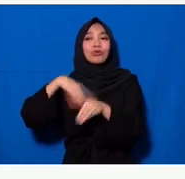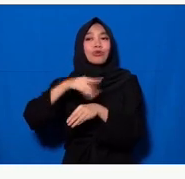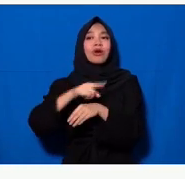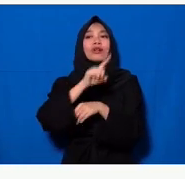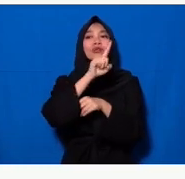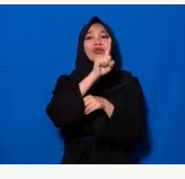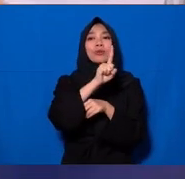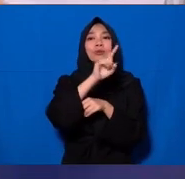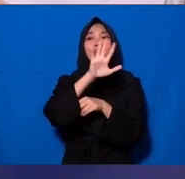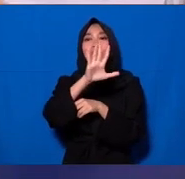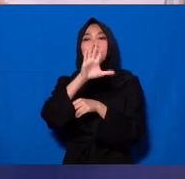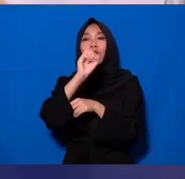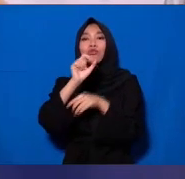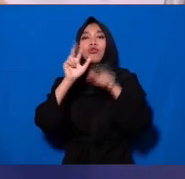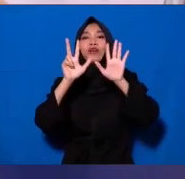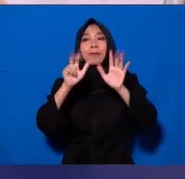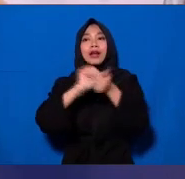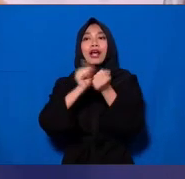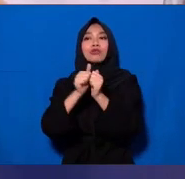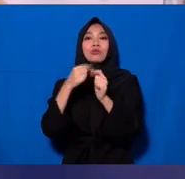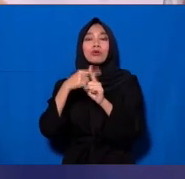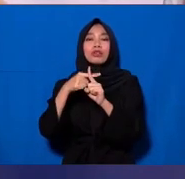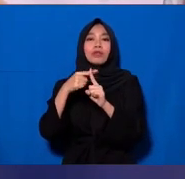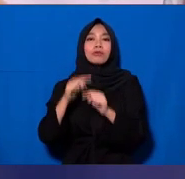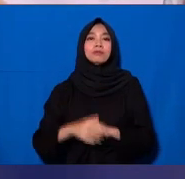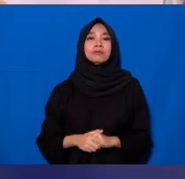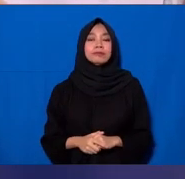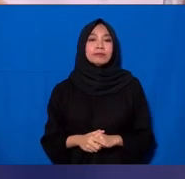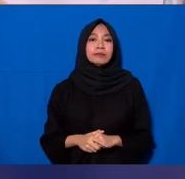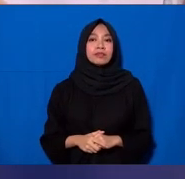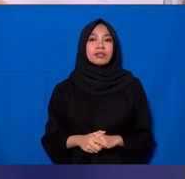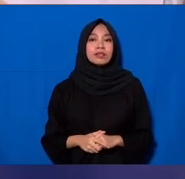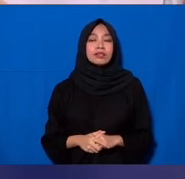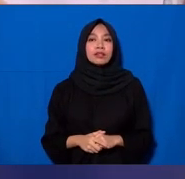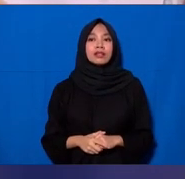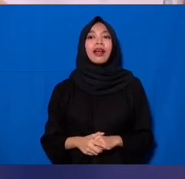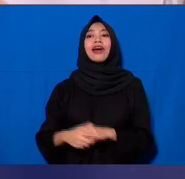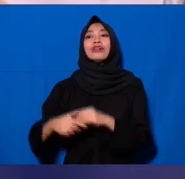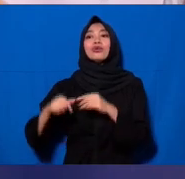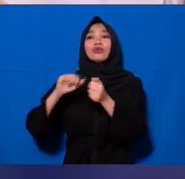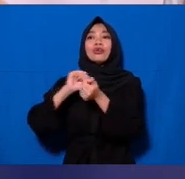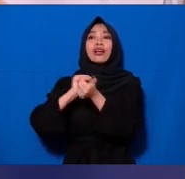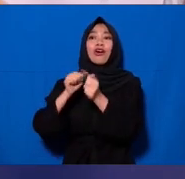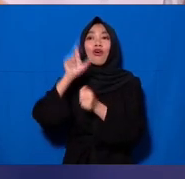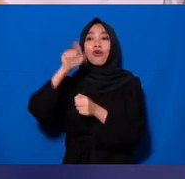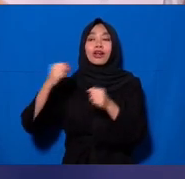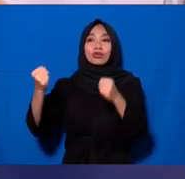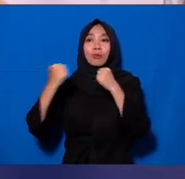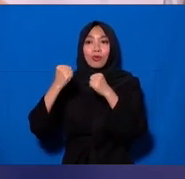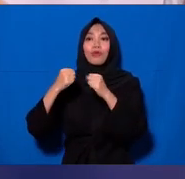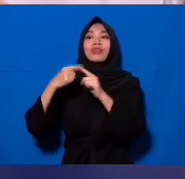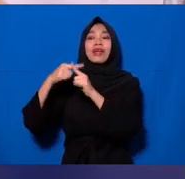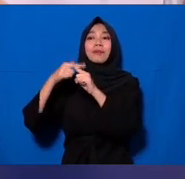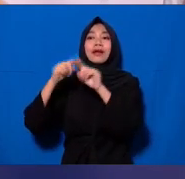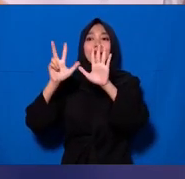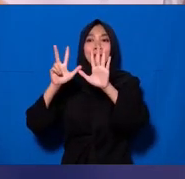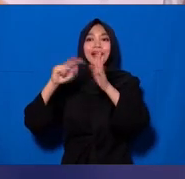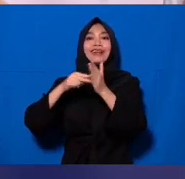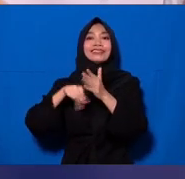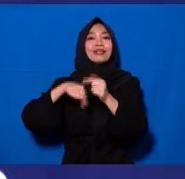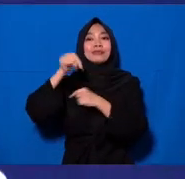1.528 kasus. Kemudian ada 6 penderita yang sudah sembuh, sehingga kemudian menjadi 81